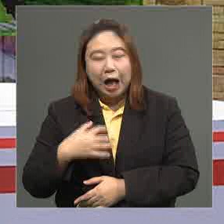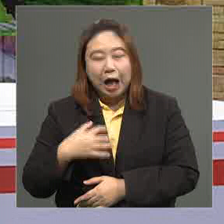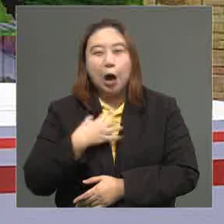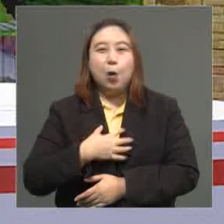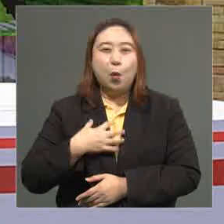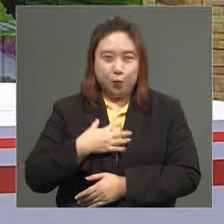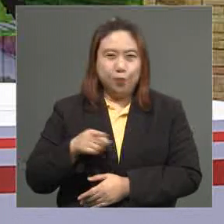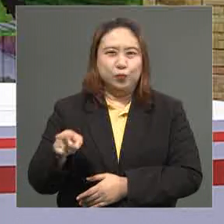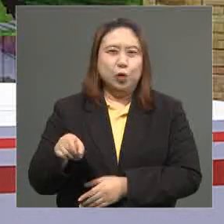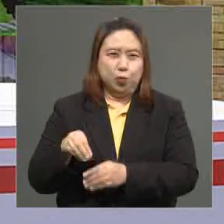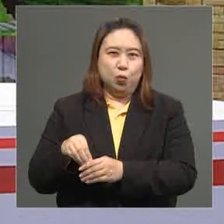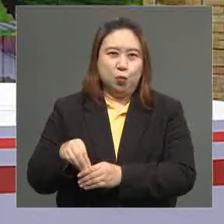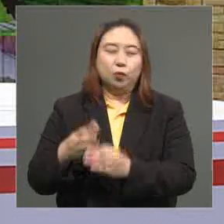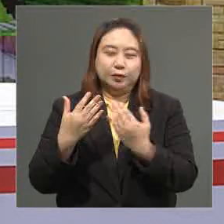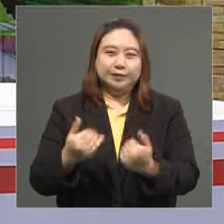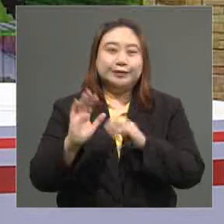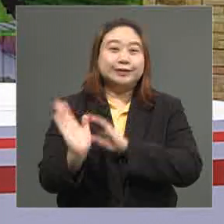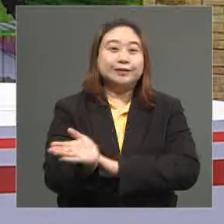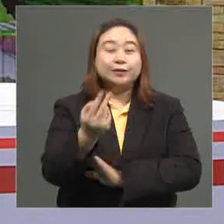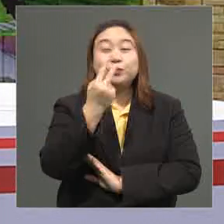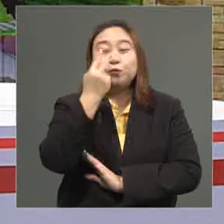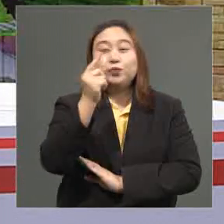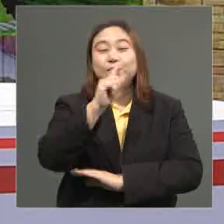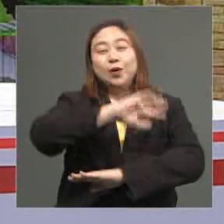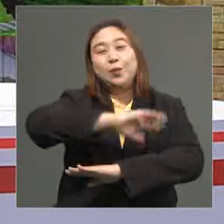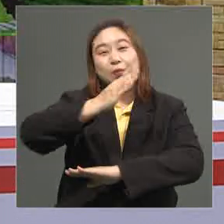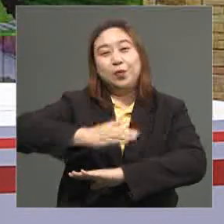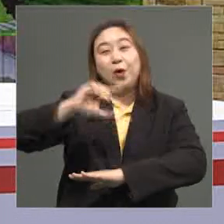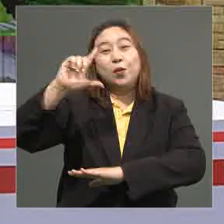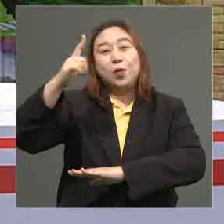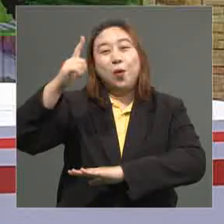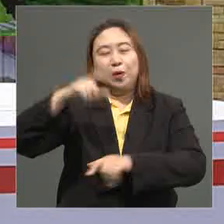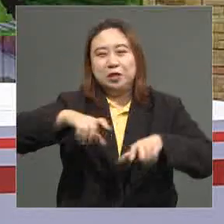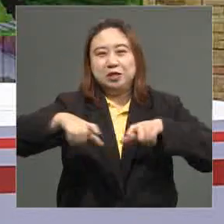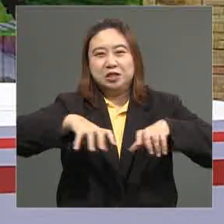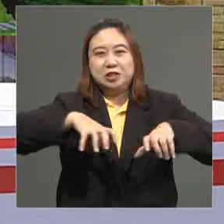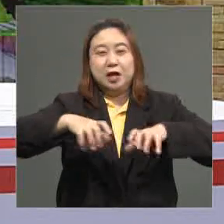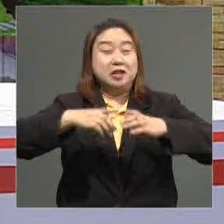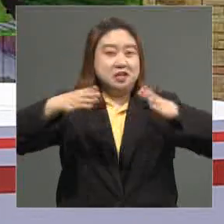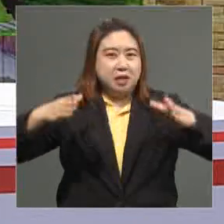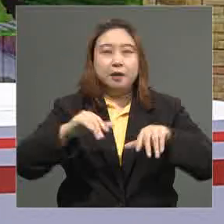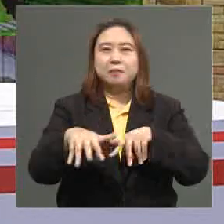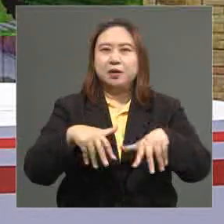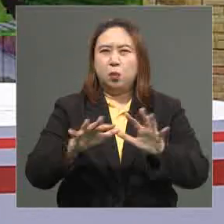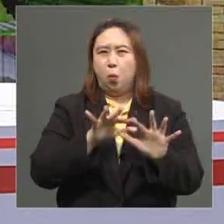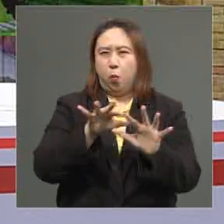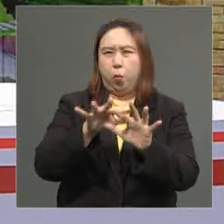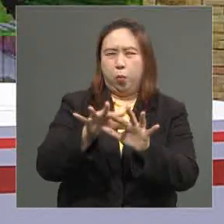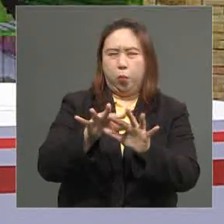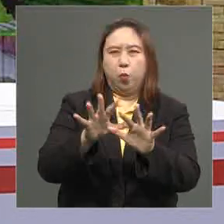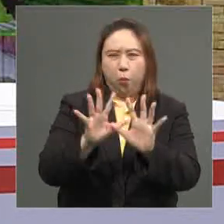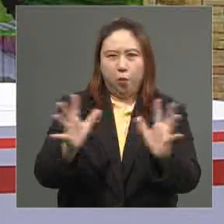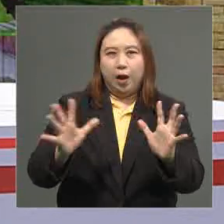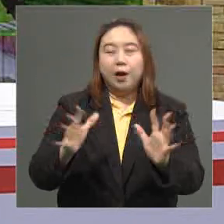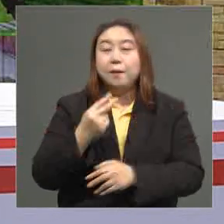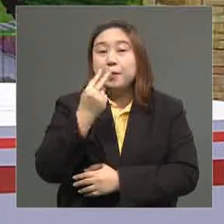ดังนั้นเช้าวันนี้เดี๋ยวพาผู้ชมไปที่ภูเขาทองนะครับเพราะงานก็ยิ่งใหญ่เหมือนการประชาชนหนึ่งแน่นเรียกว่าคึกคักเป็นอย่างมากนะครับเพื่อไ